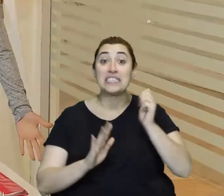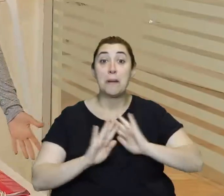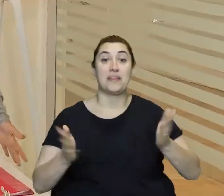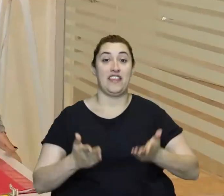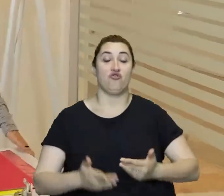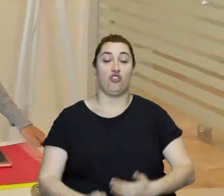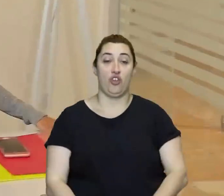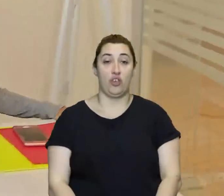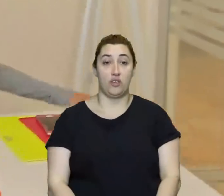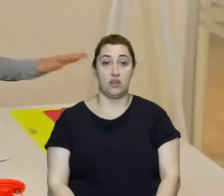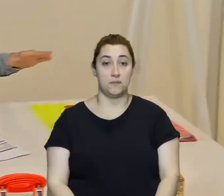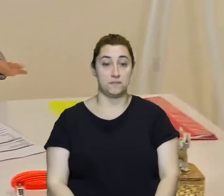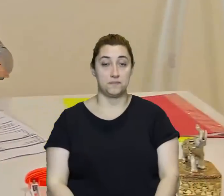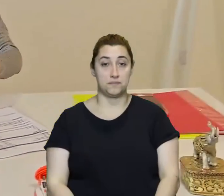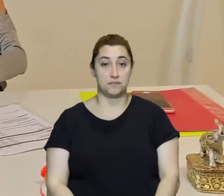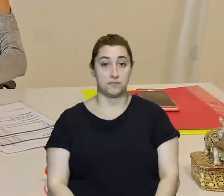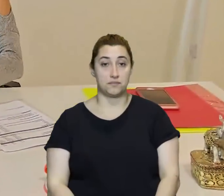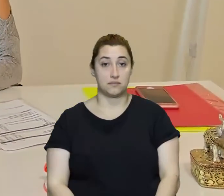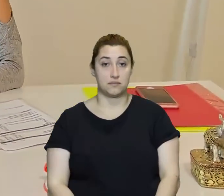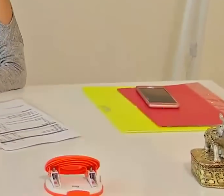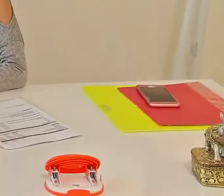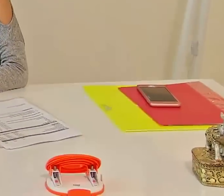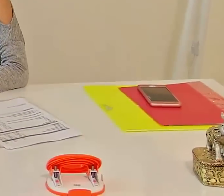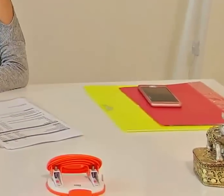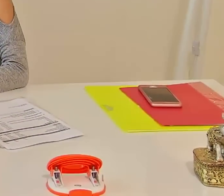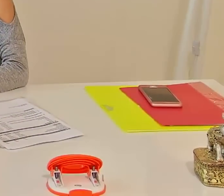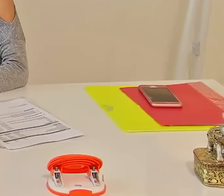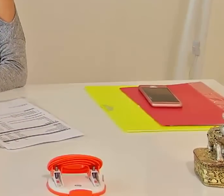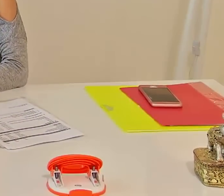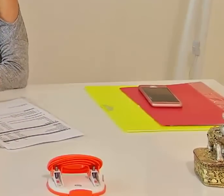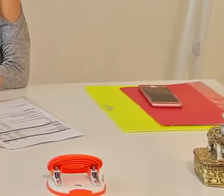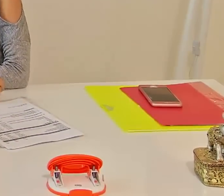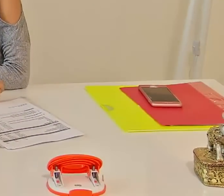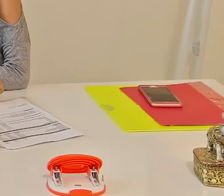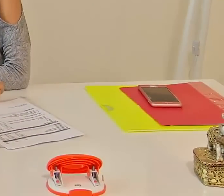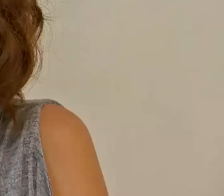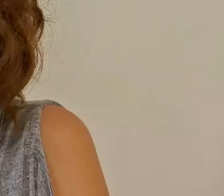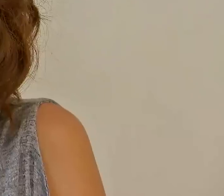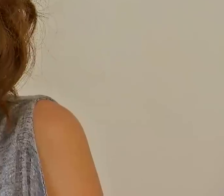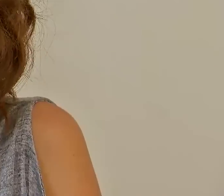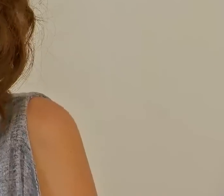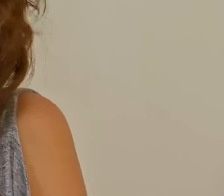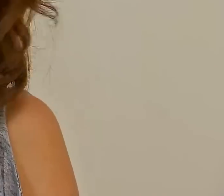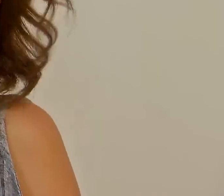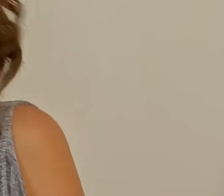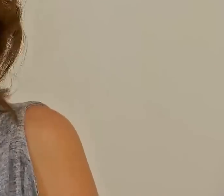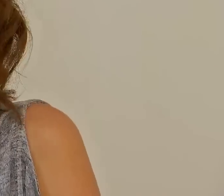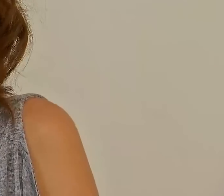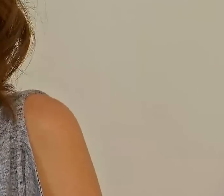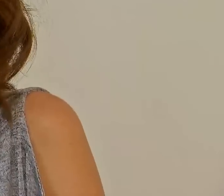zaman? Oturdu kolları masada, sinirle düşünüyordu. Aklına gelen şey onu gülümsetti.